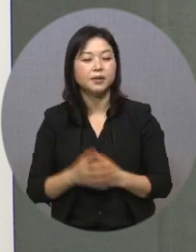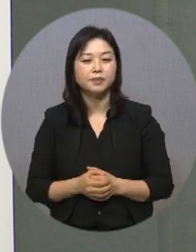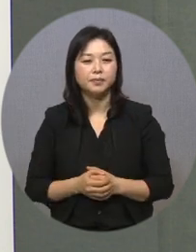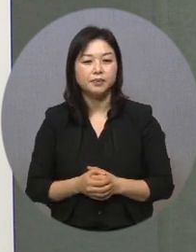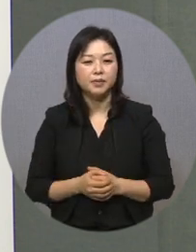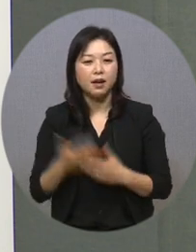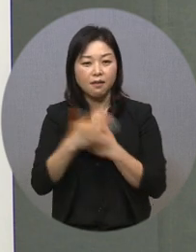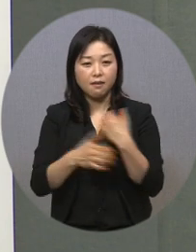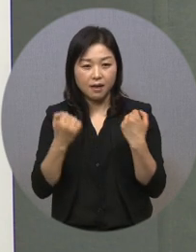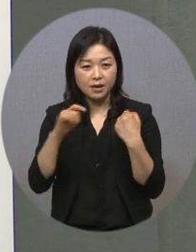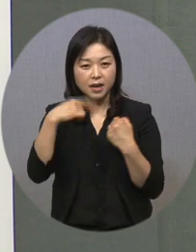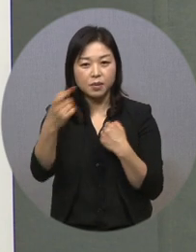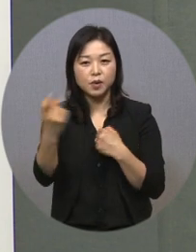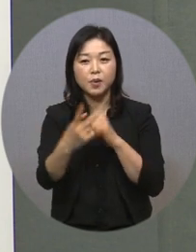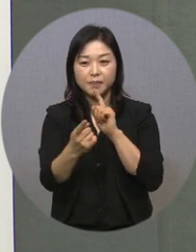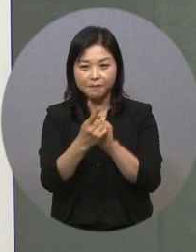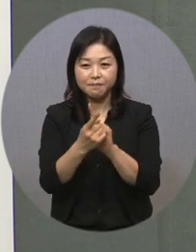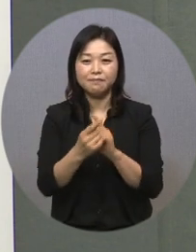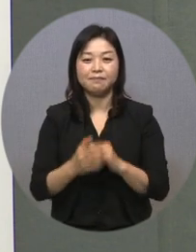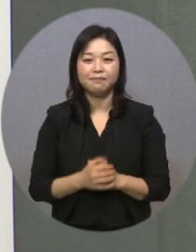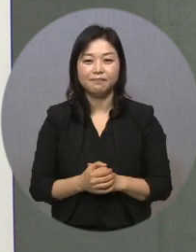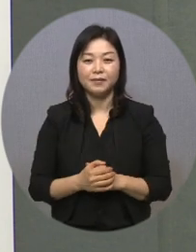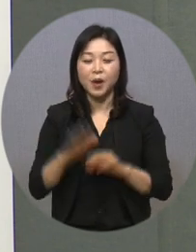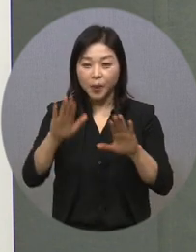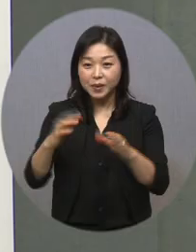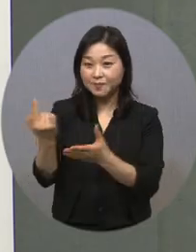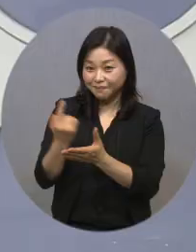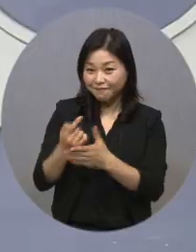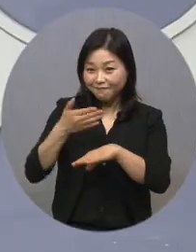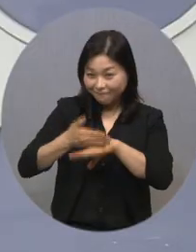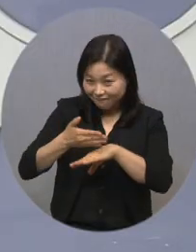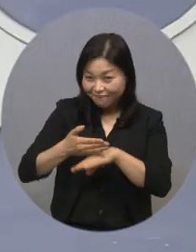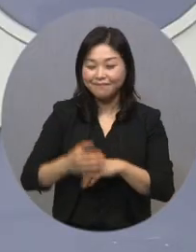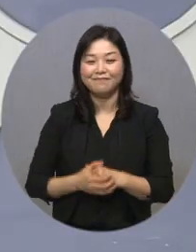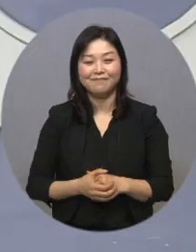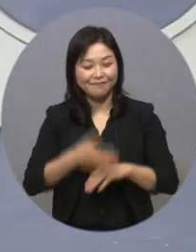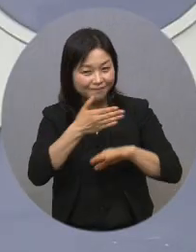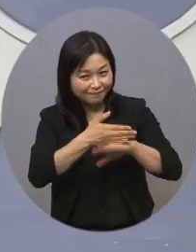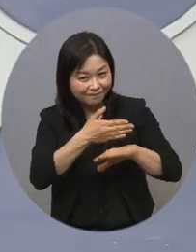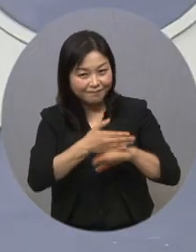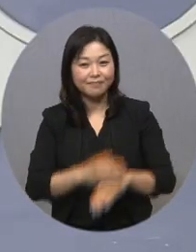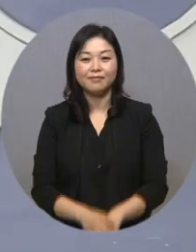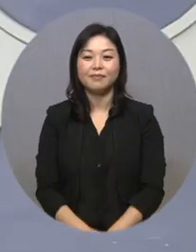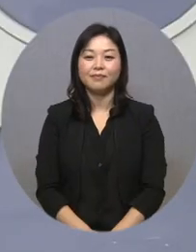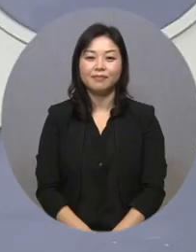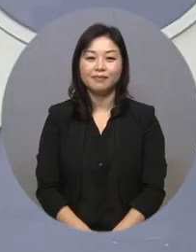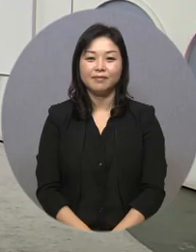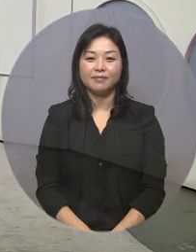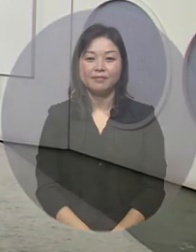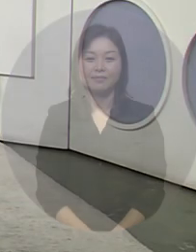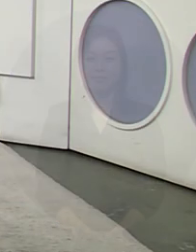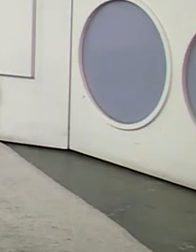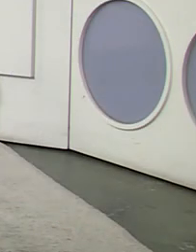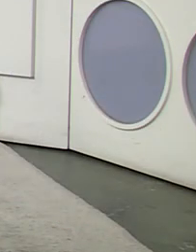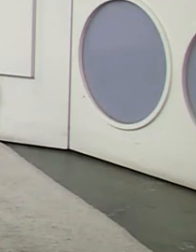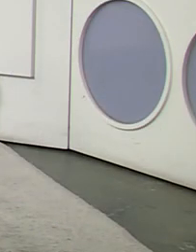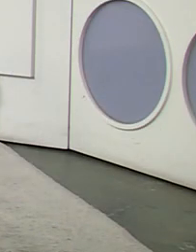건강하시고요. 다음 시간에 뵙겠습니다. 오늘 나와주셔서 고맙습니다. 감사합니다. 감사합니다. 고맙습니다.